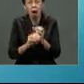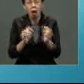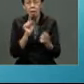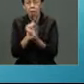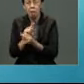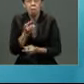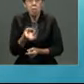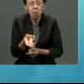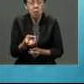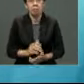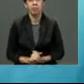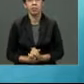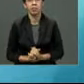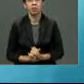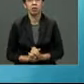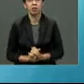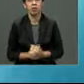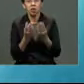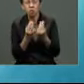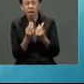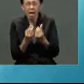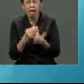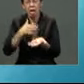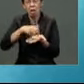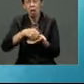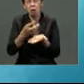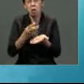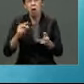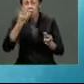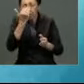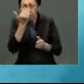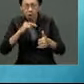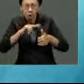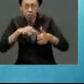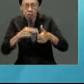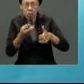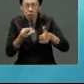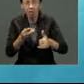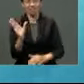หมายถึงว่าพบตัวเลขรายงานน้อยเนี่ยเป็นเพราะตรวจน้อยหรือเปล่าตอนนี้